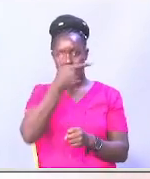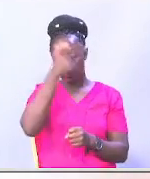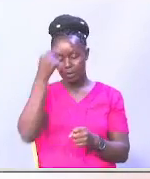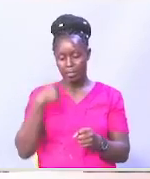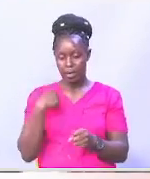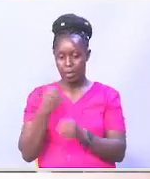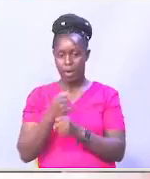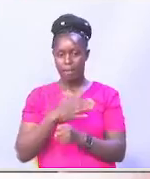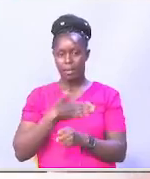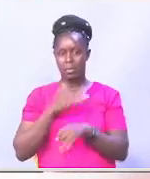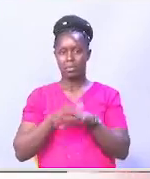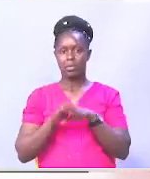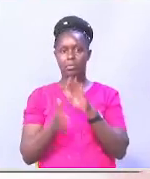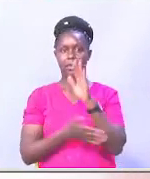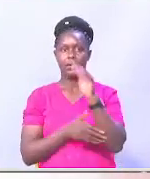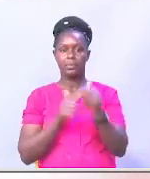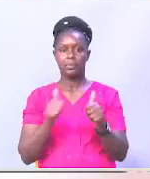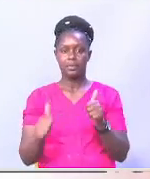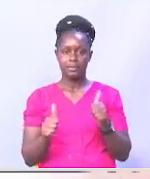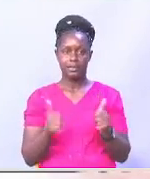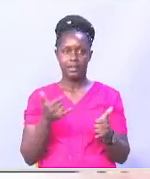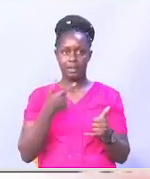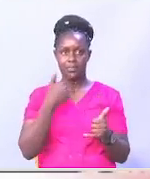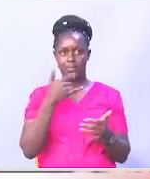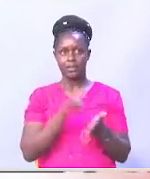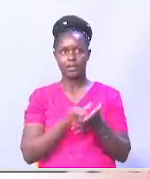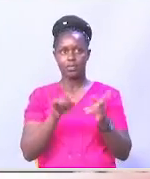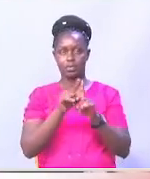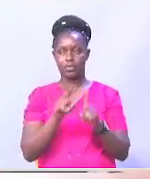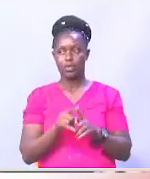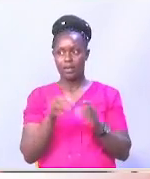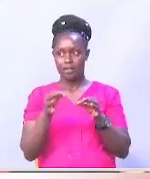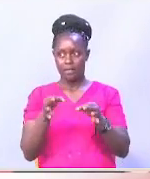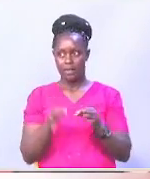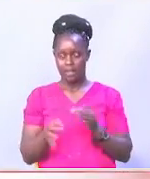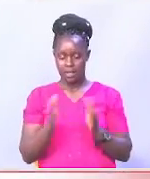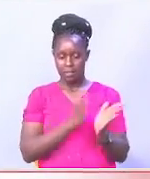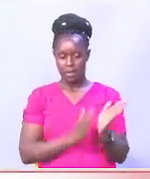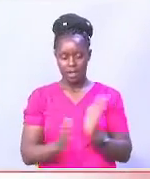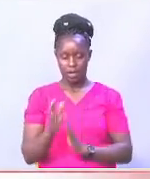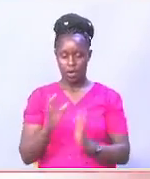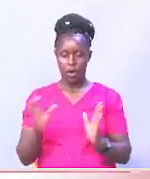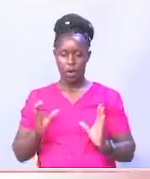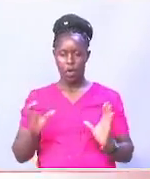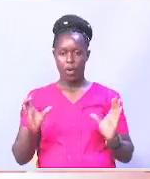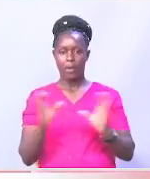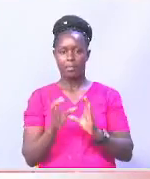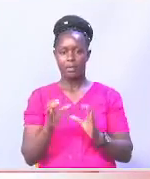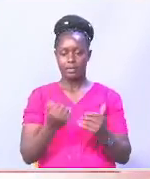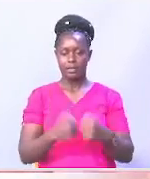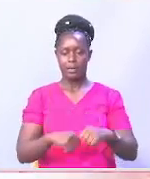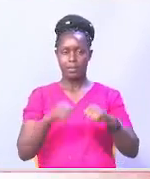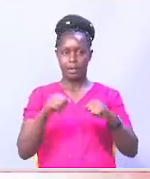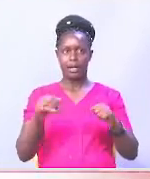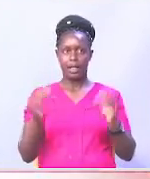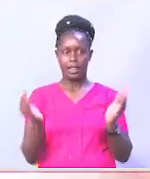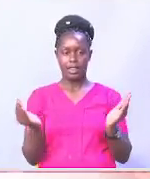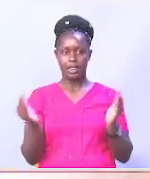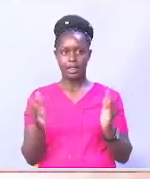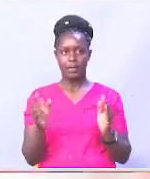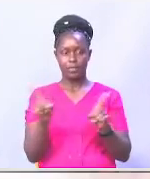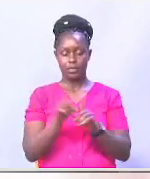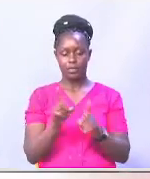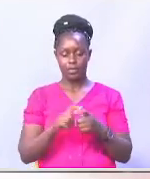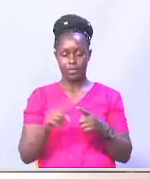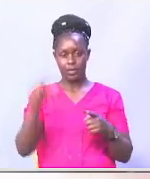sifanyi. Ndiritu Muriithi is also the Finance, Planning and Economic Affairs Committee Chairperson of the Council of Governors.